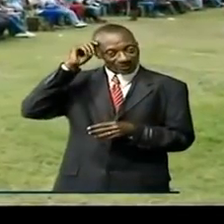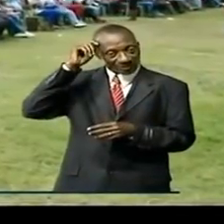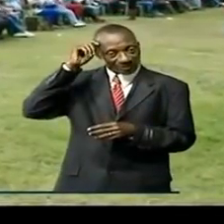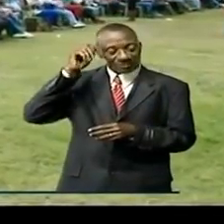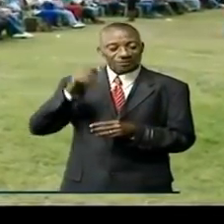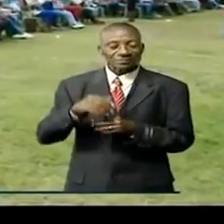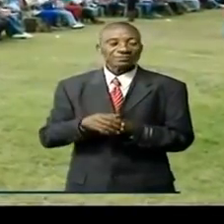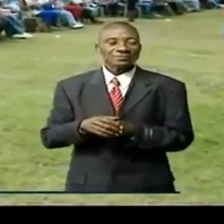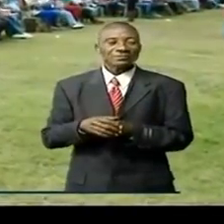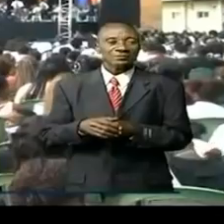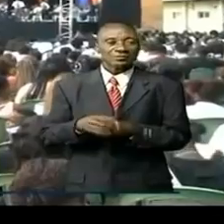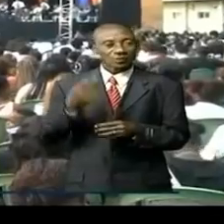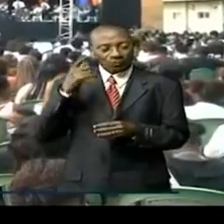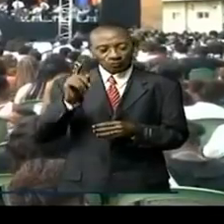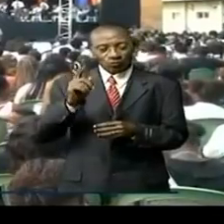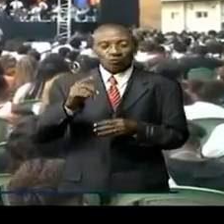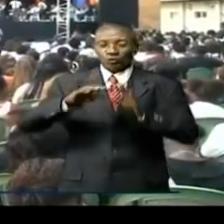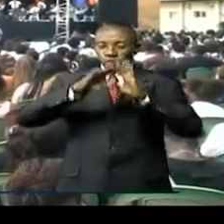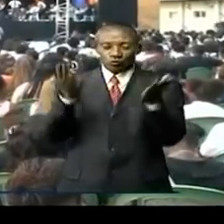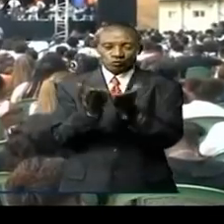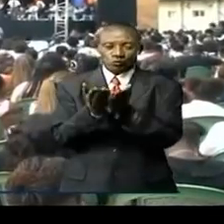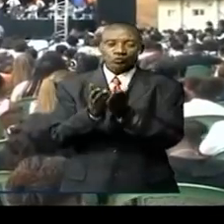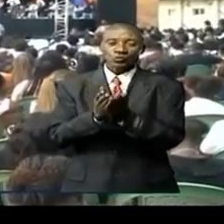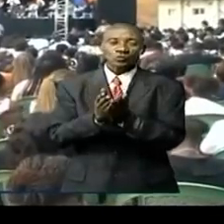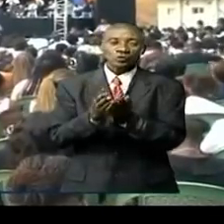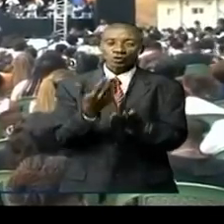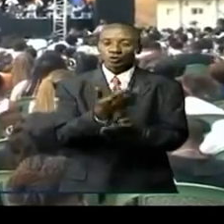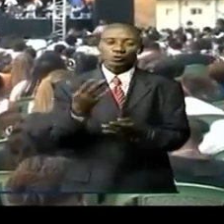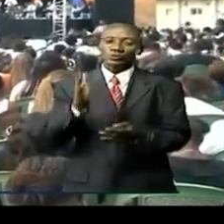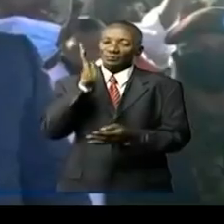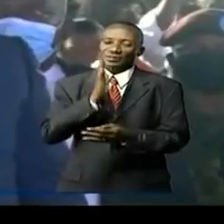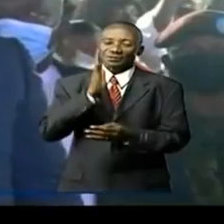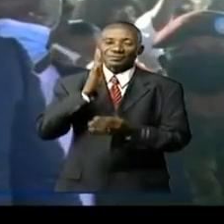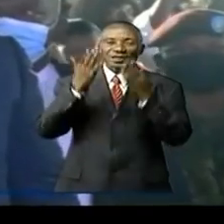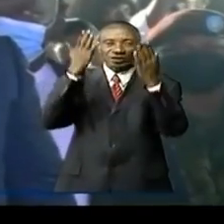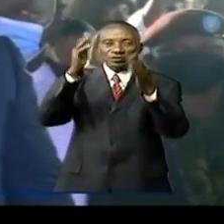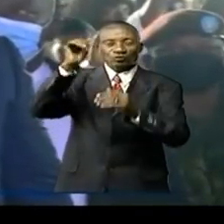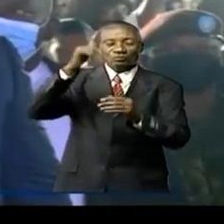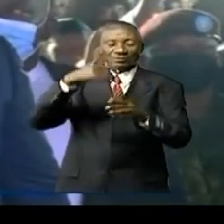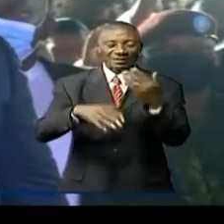et bienfait des dieux. Ce message interpellateur a précédé